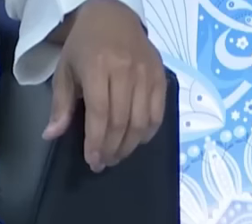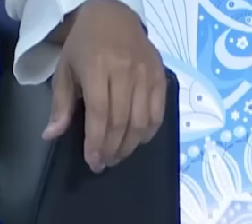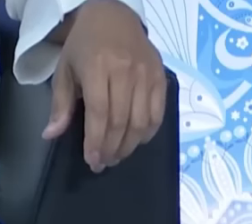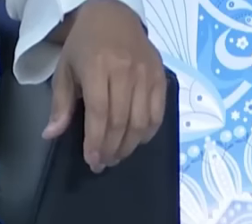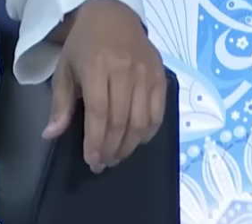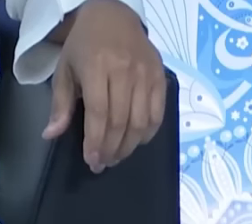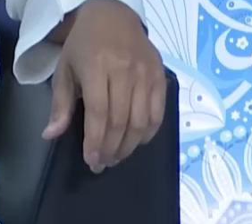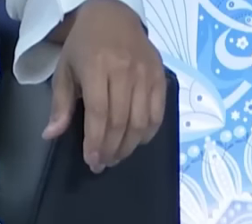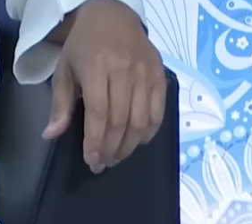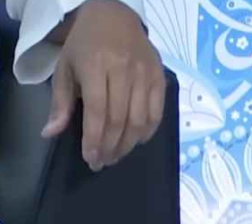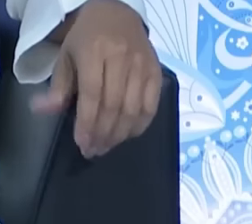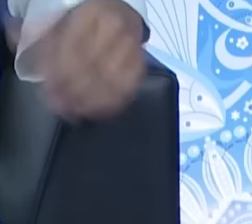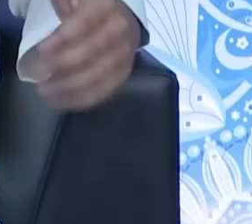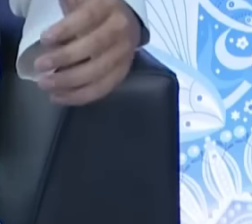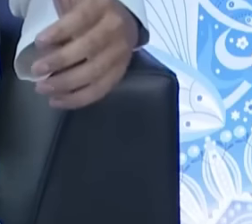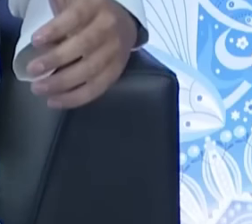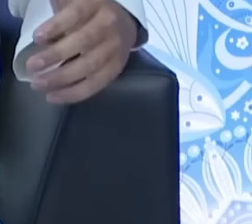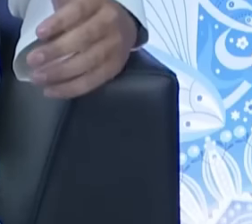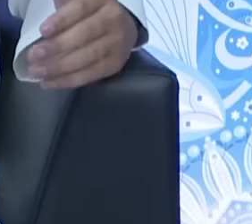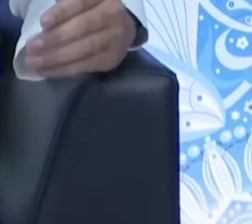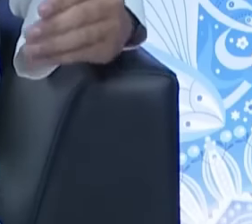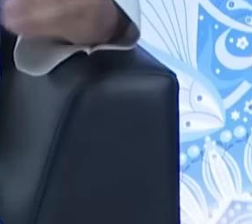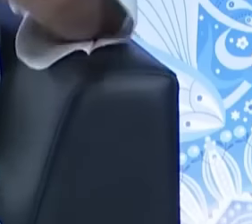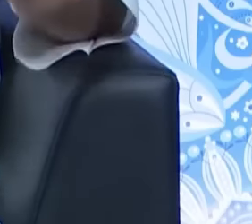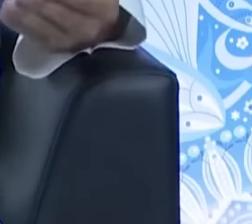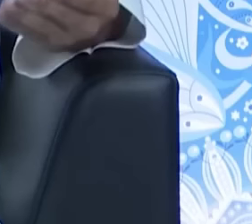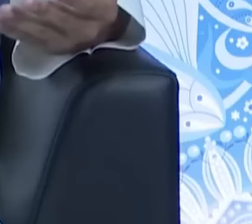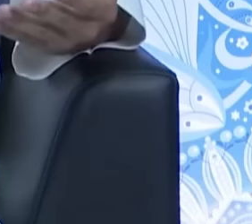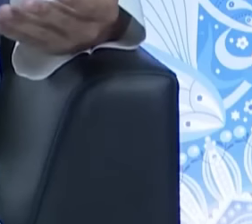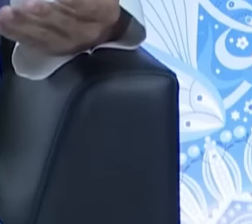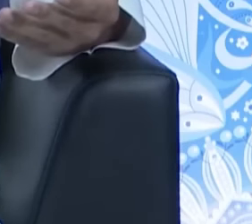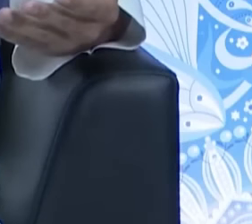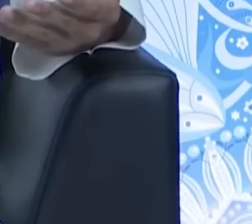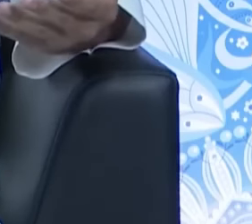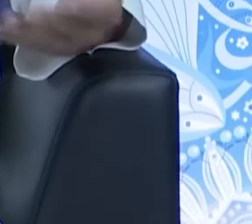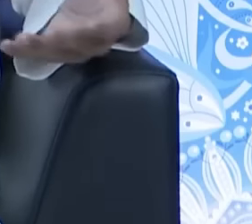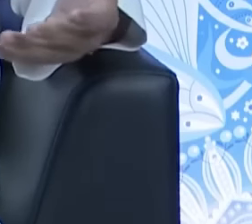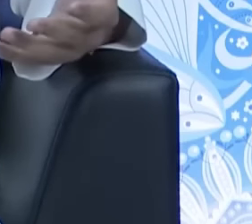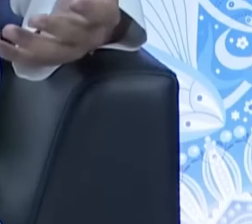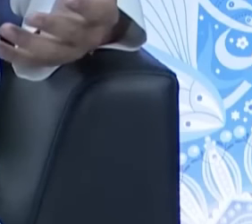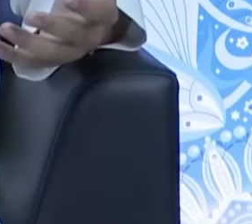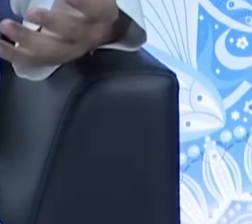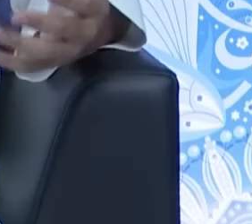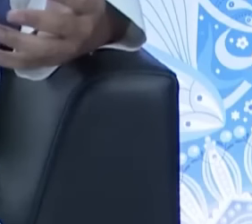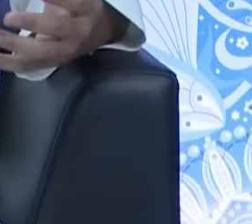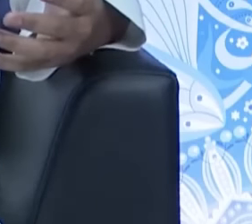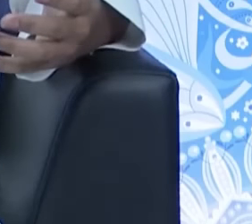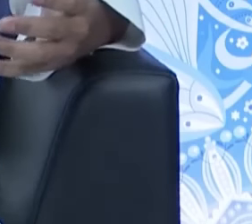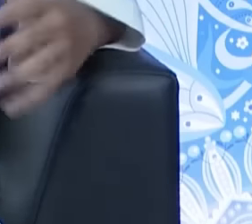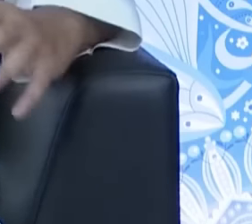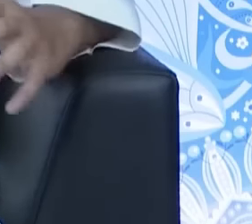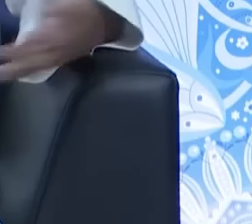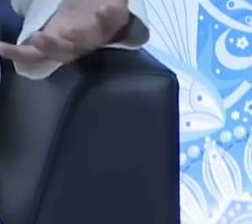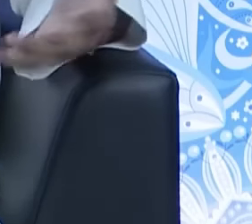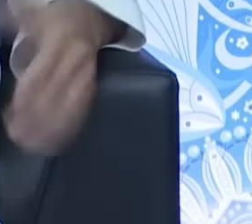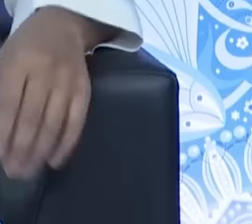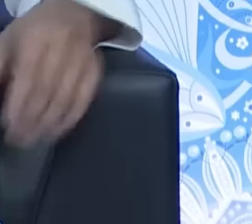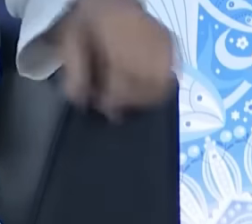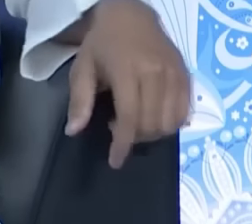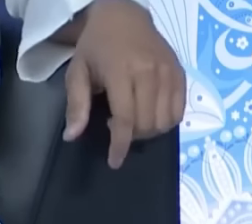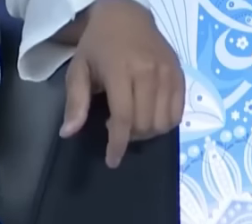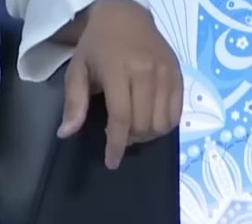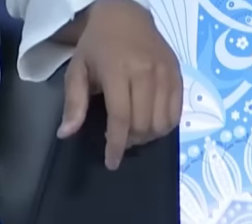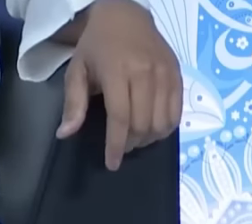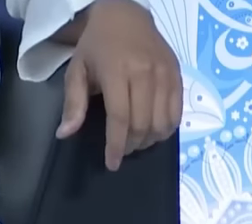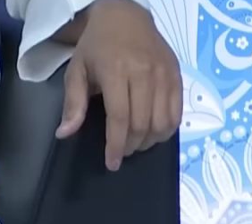kepercayaan yang masyarakat ingat eee itu adalah tanda tapi sebenarnya tidak dia bukan tanda al-qadar mungkin itu pengalaman